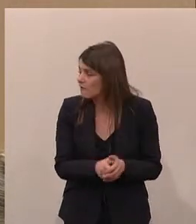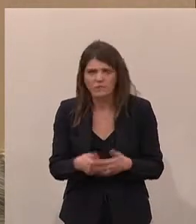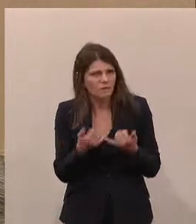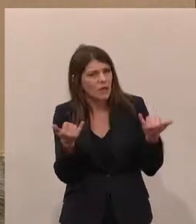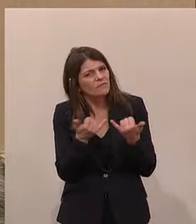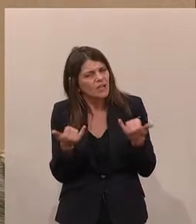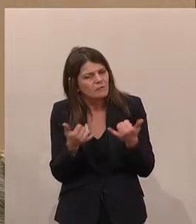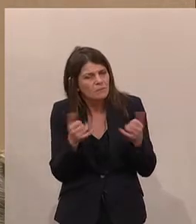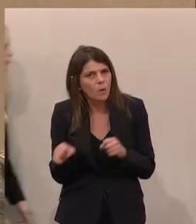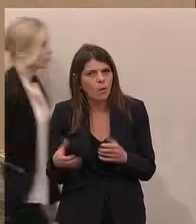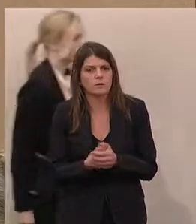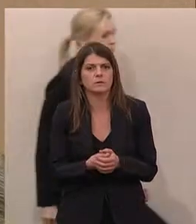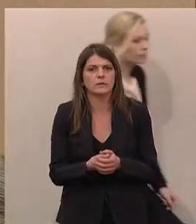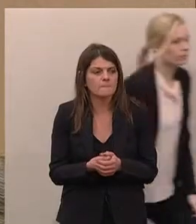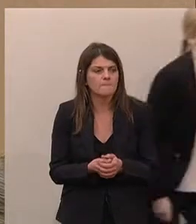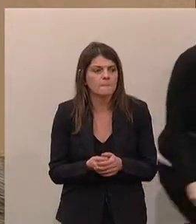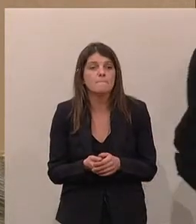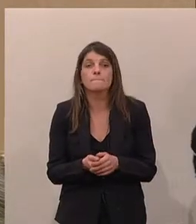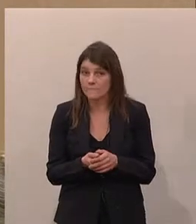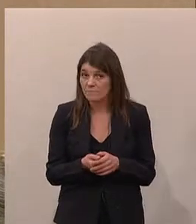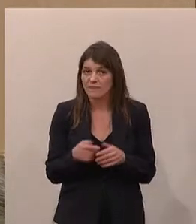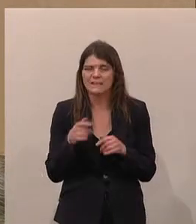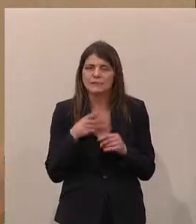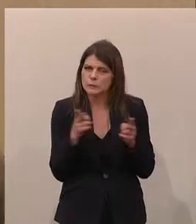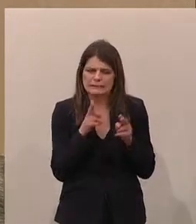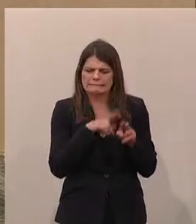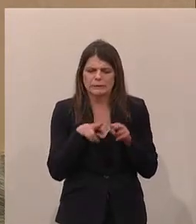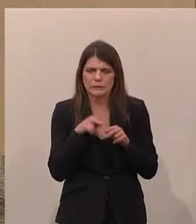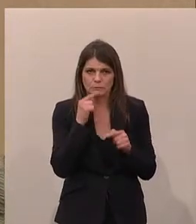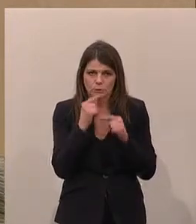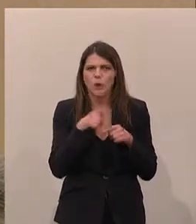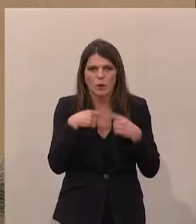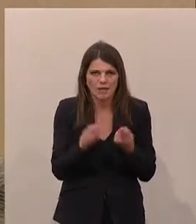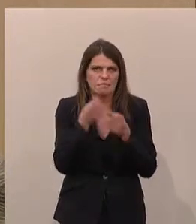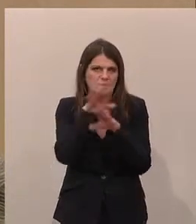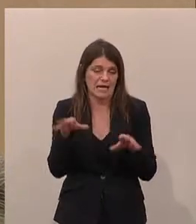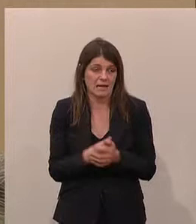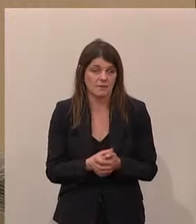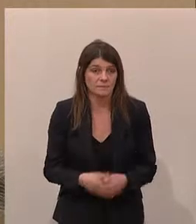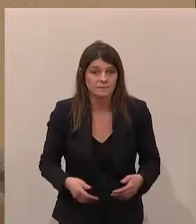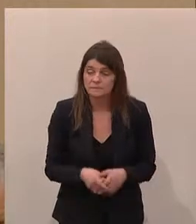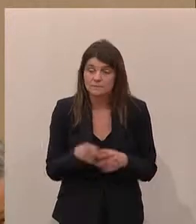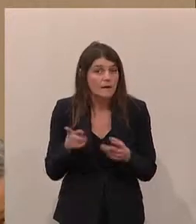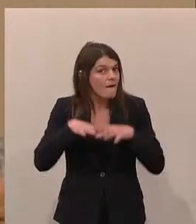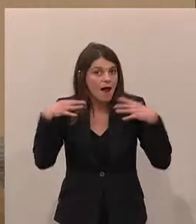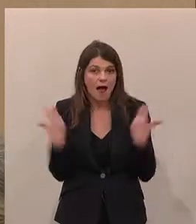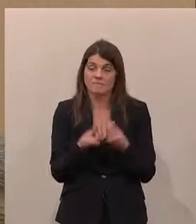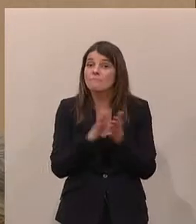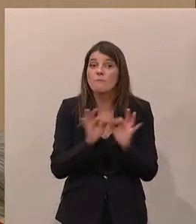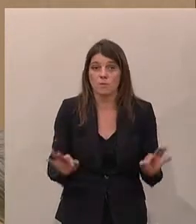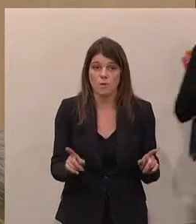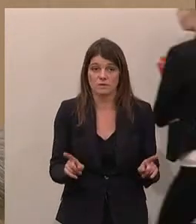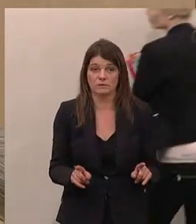ich kurz zur Justiz und dann komme ich eigentlich gleich zu den Medien. Das Ganze funktioniert nur.